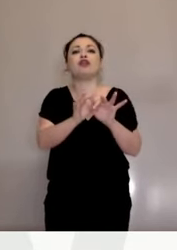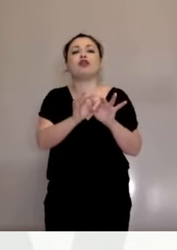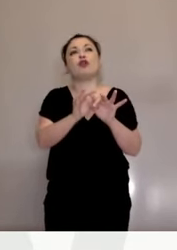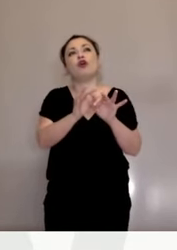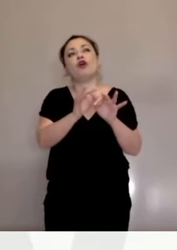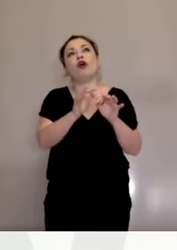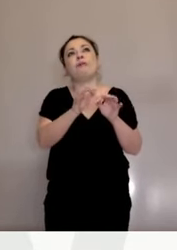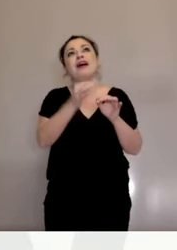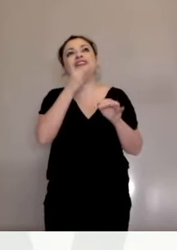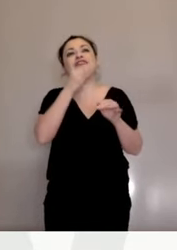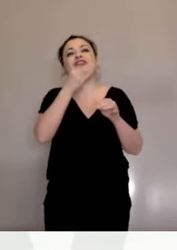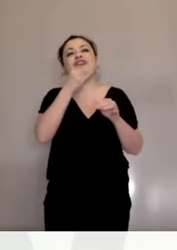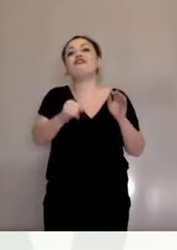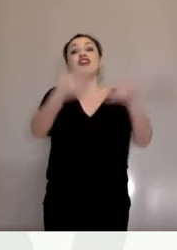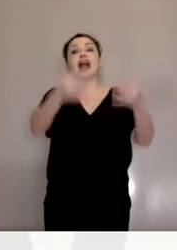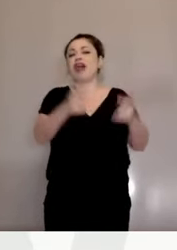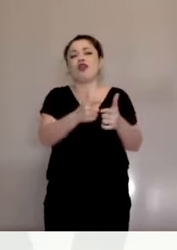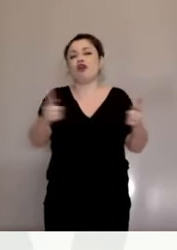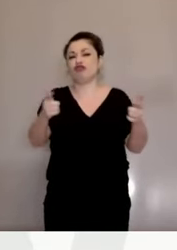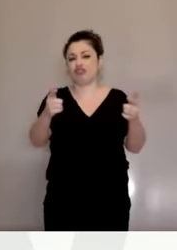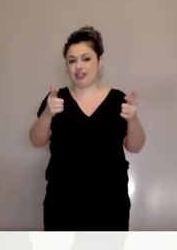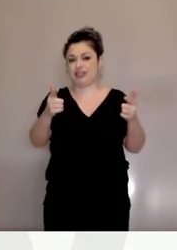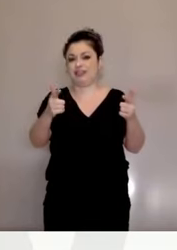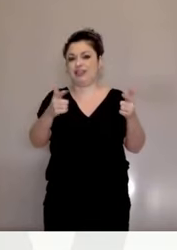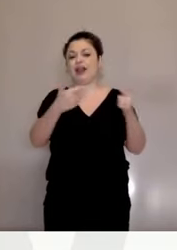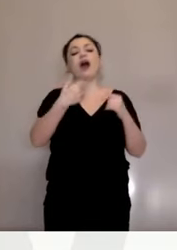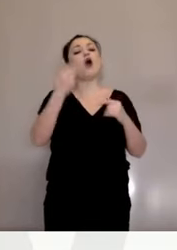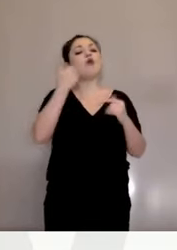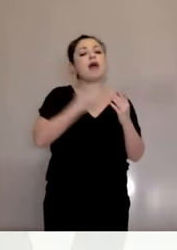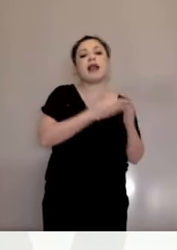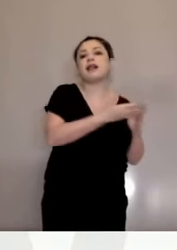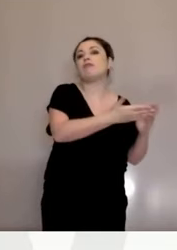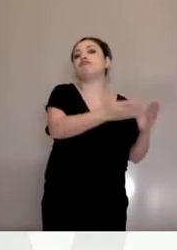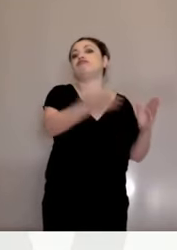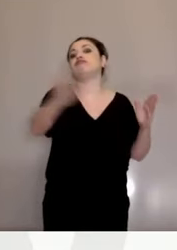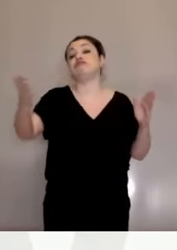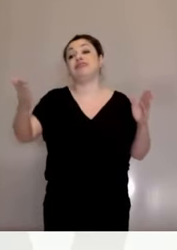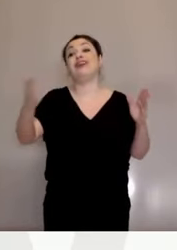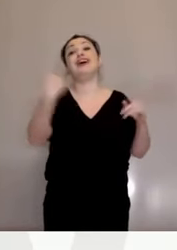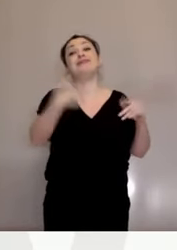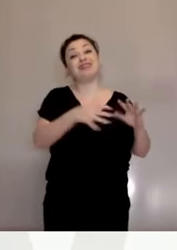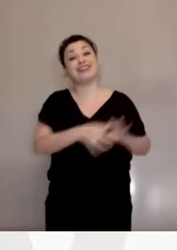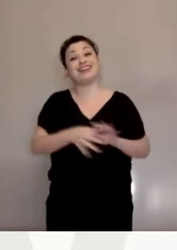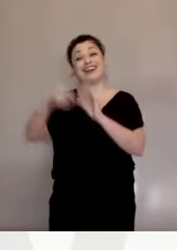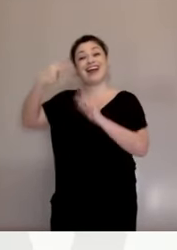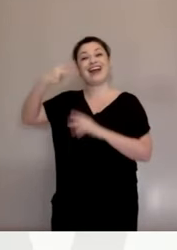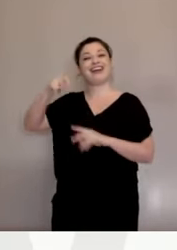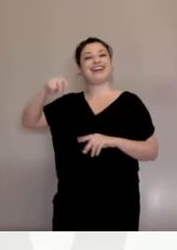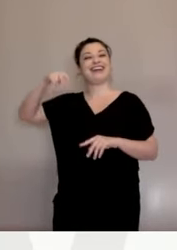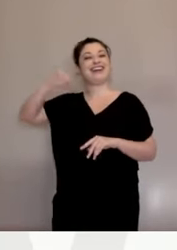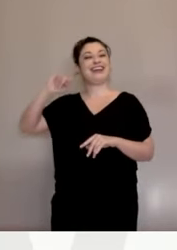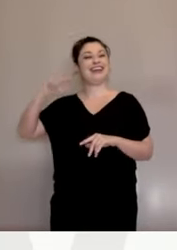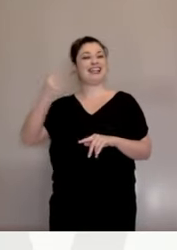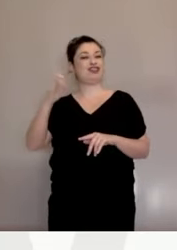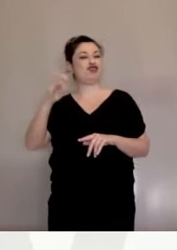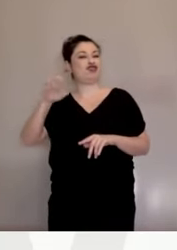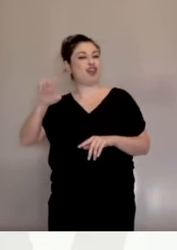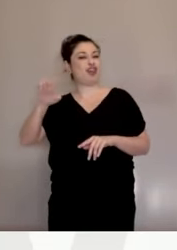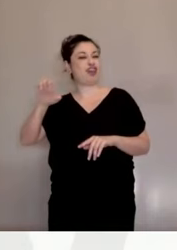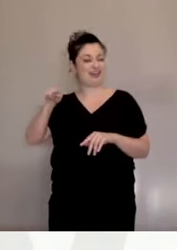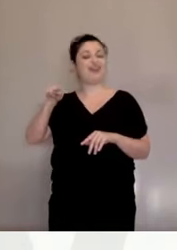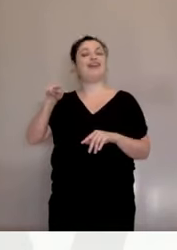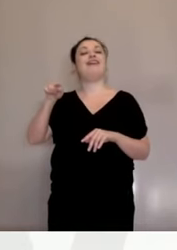Allora possiamo cominciare da fare questo che Nietzsche dice in un frammento postumo.